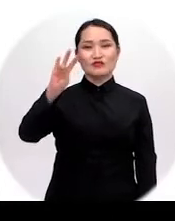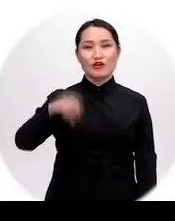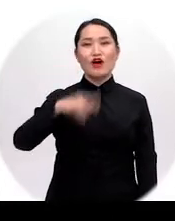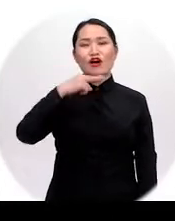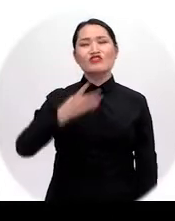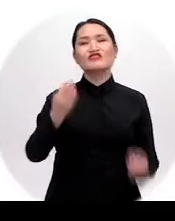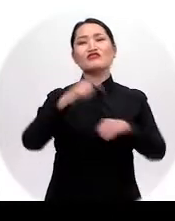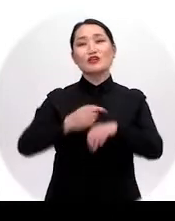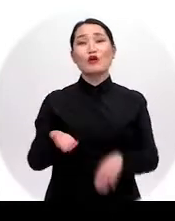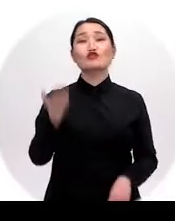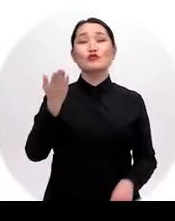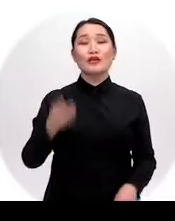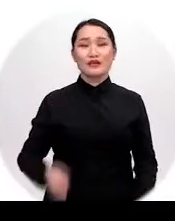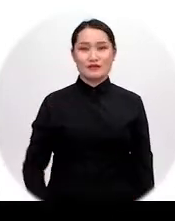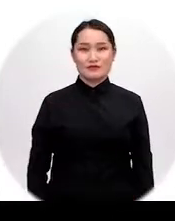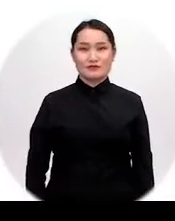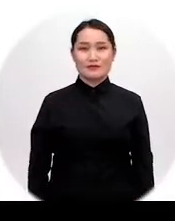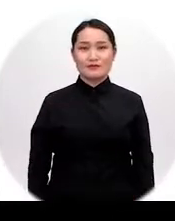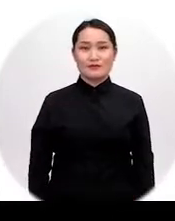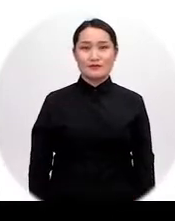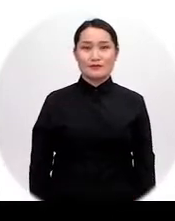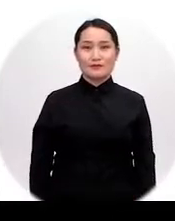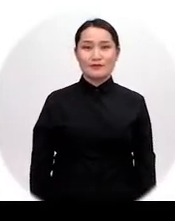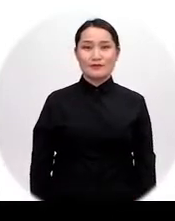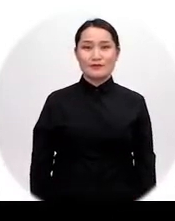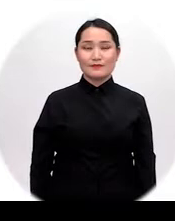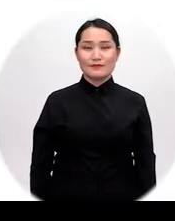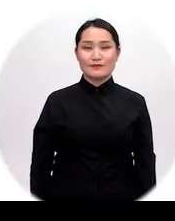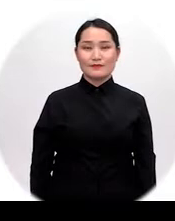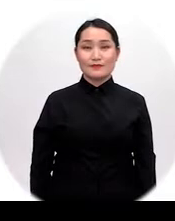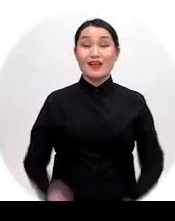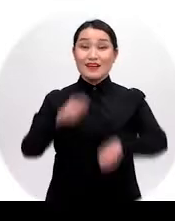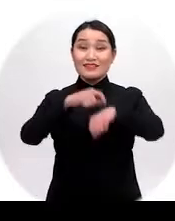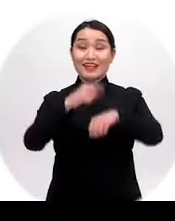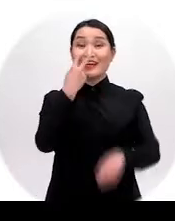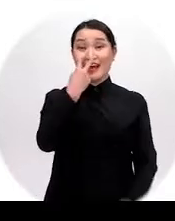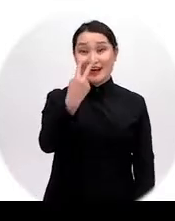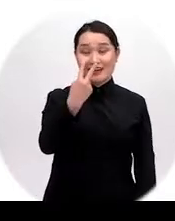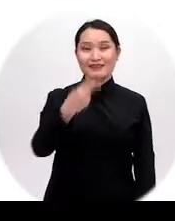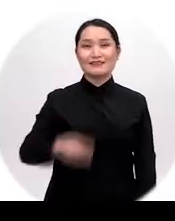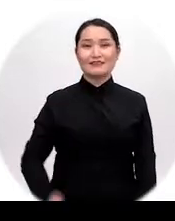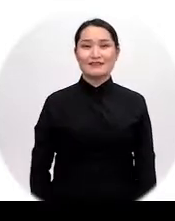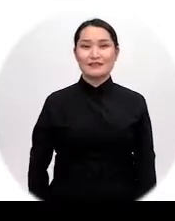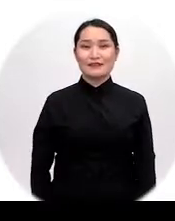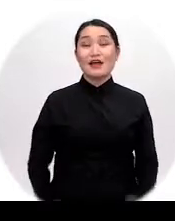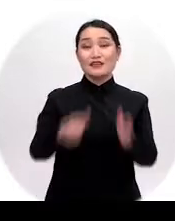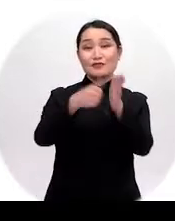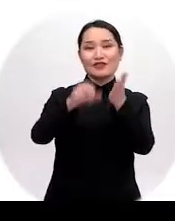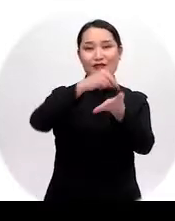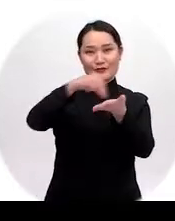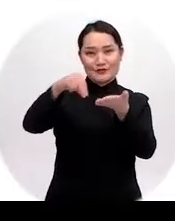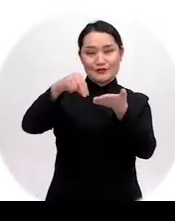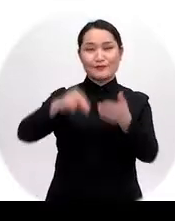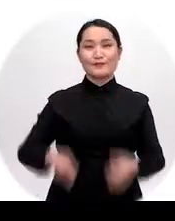хэдэн цагт босдог байх нь вэ? За, дэлгэцэн дээр гарсан цагийг хараад одоо дэвтэр дээрээ